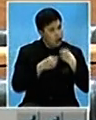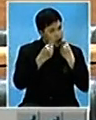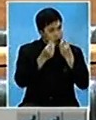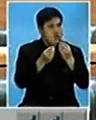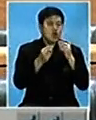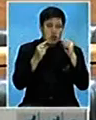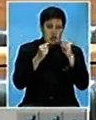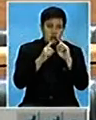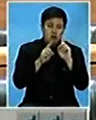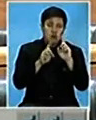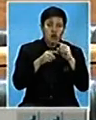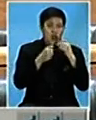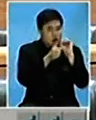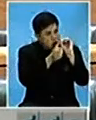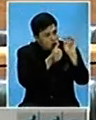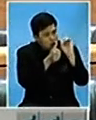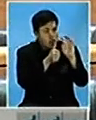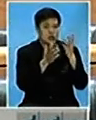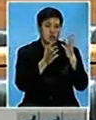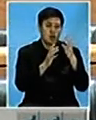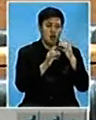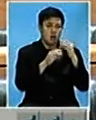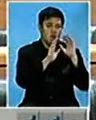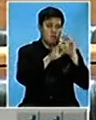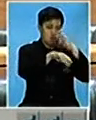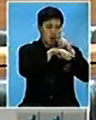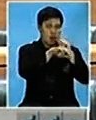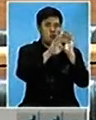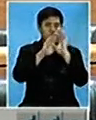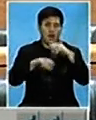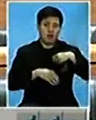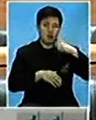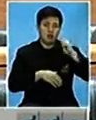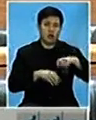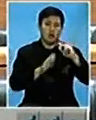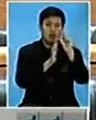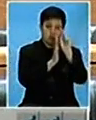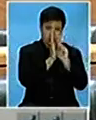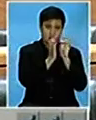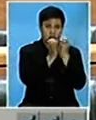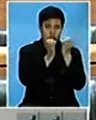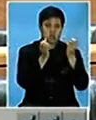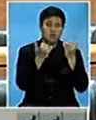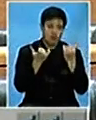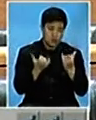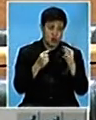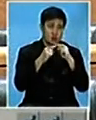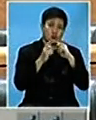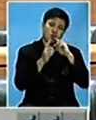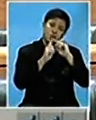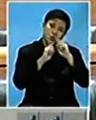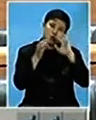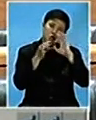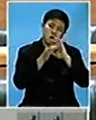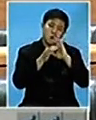จึงอยากให้ความเห็นอยากให้คำชี้แนะผ่านท่านประธานไปยังศาลรัฐธรรมนูญท่านพูดถึงโครงสร้าง